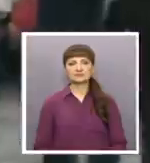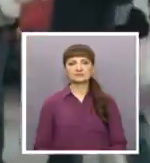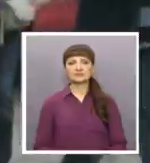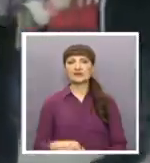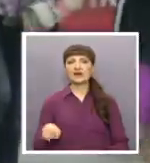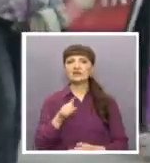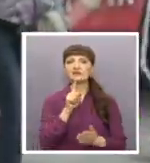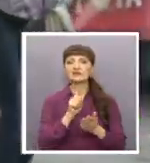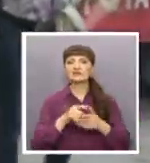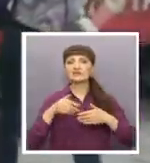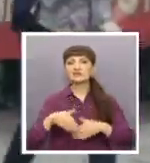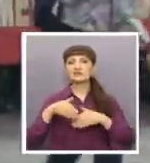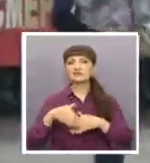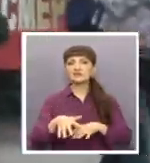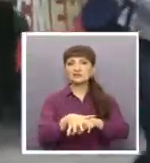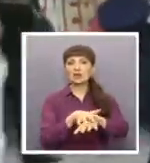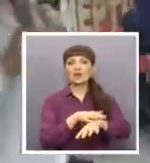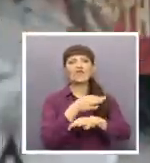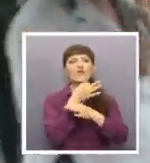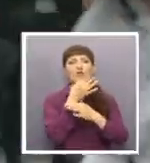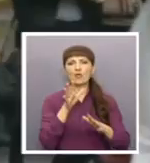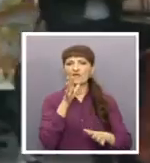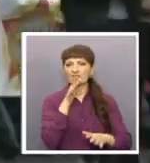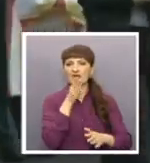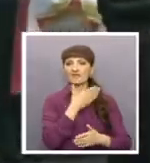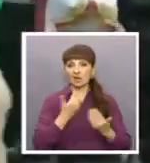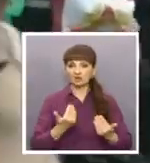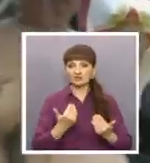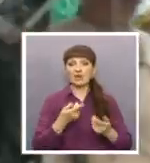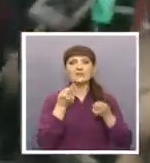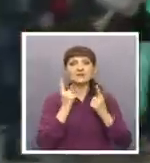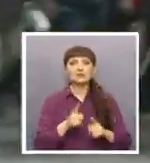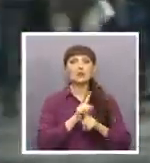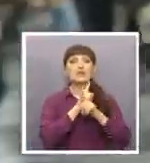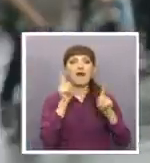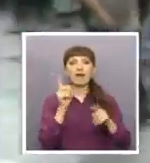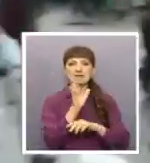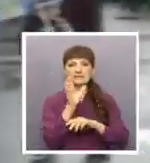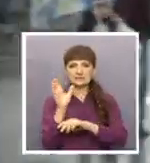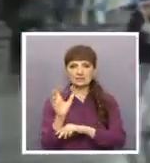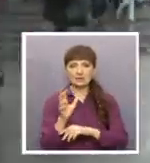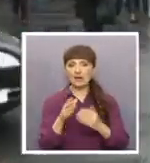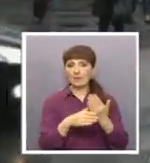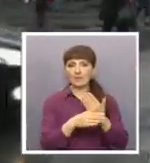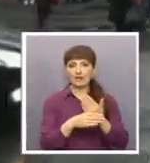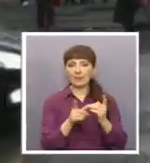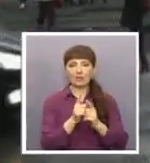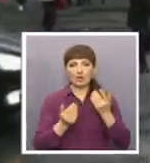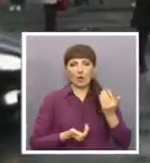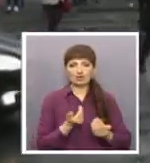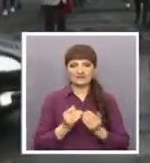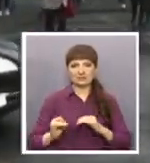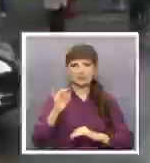Они должны идти победным строем в любые времена. В наши дни эти по-настоящему уникальные снимки позволили словно оживить